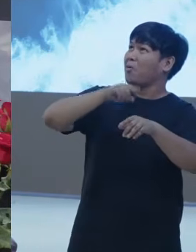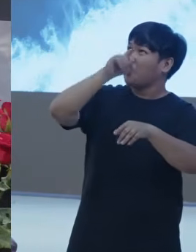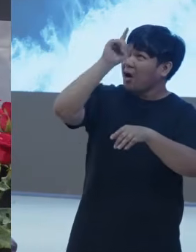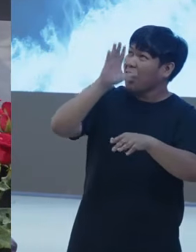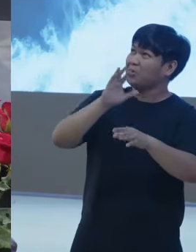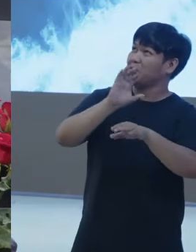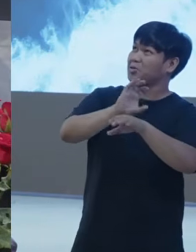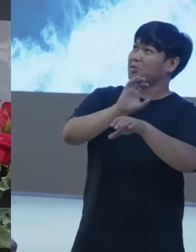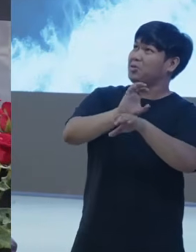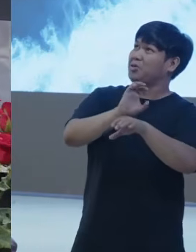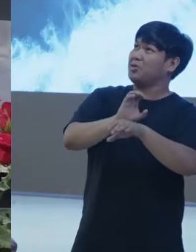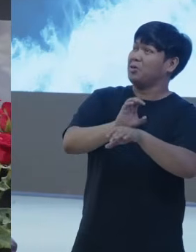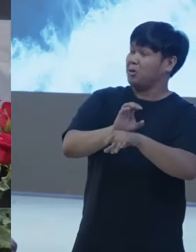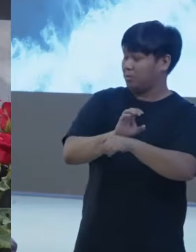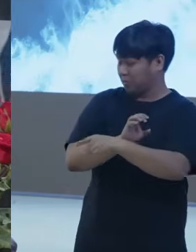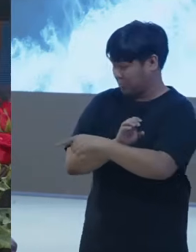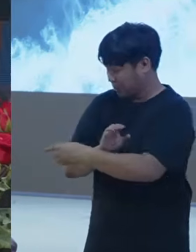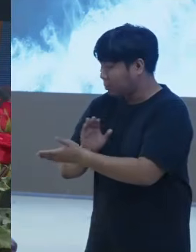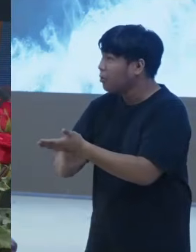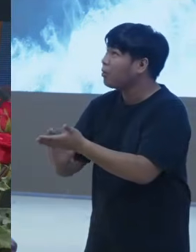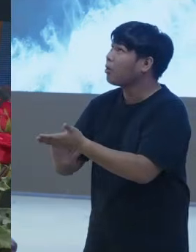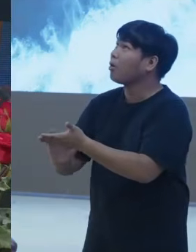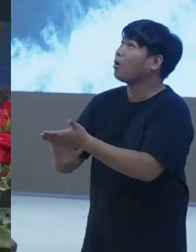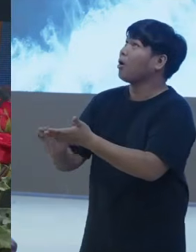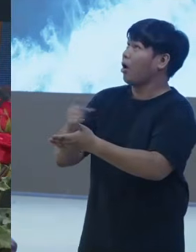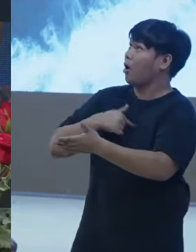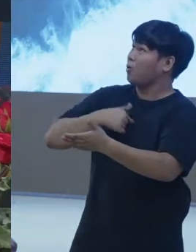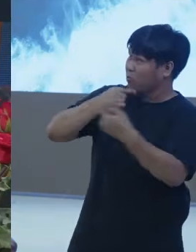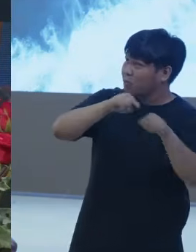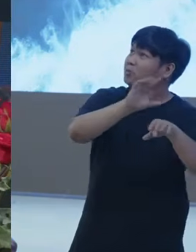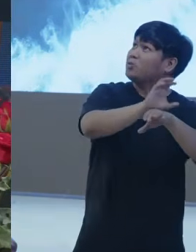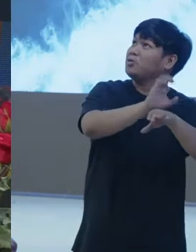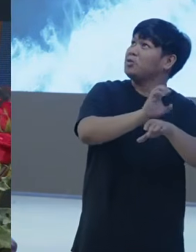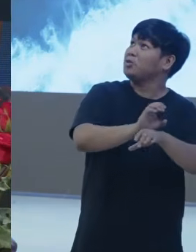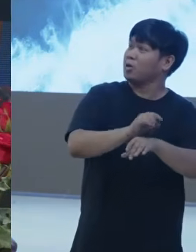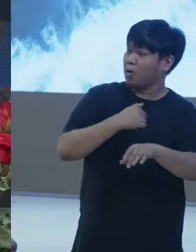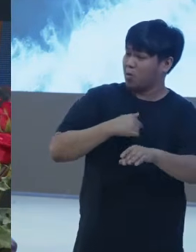madalas ang iniisip natin, ay ako, Baptist ako.